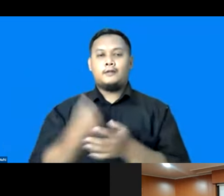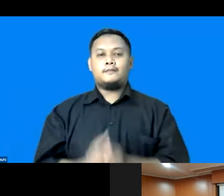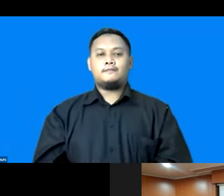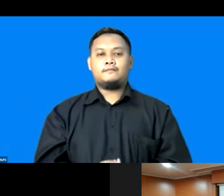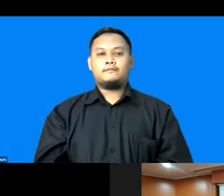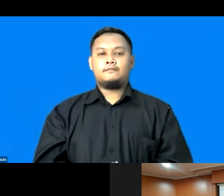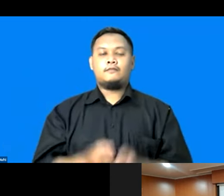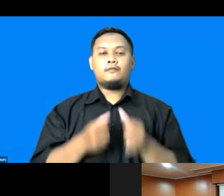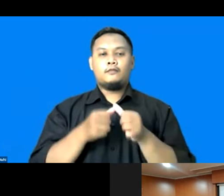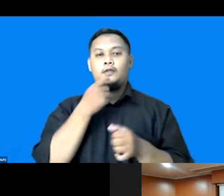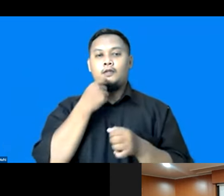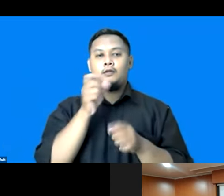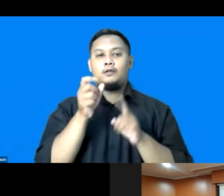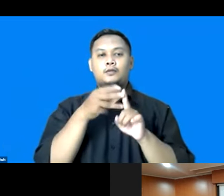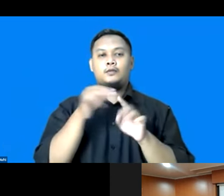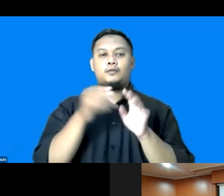terkait dengan ubin-ubin